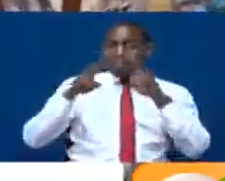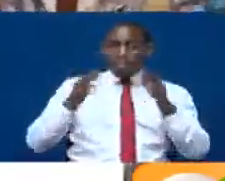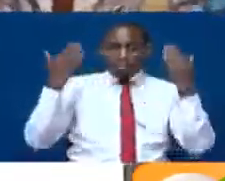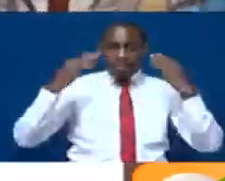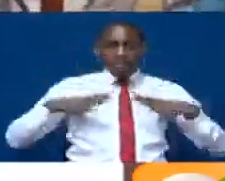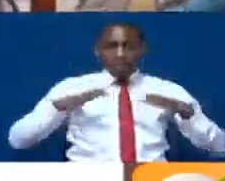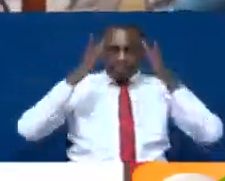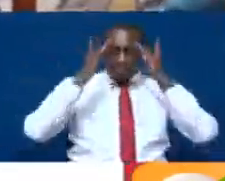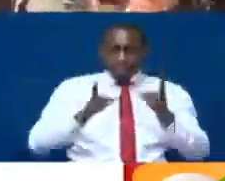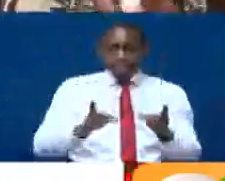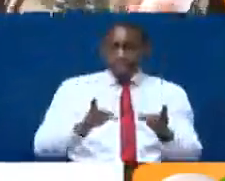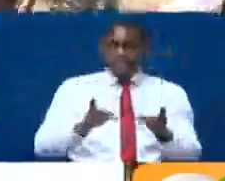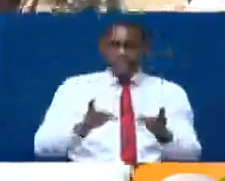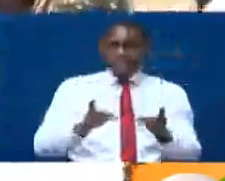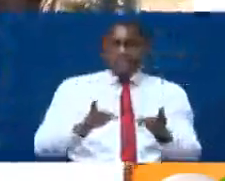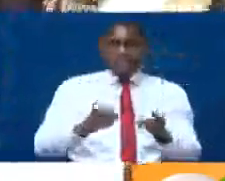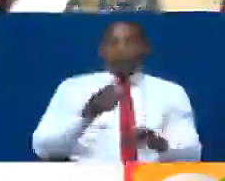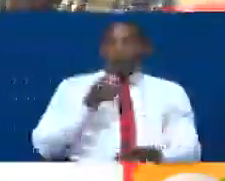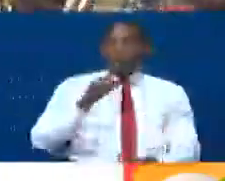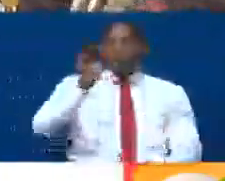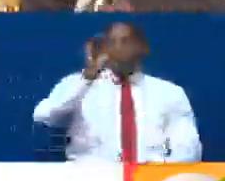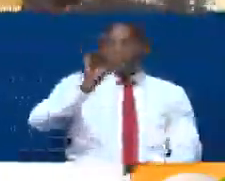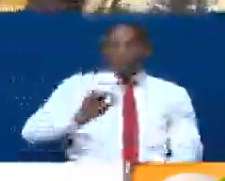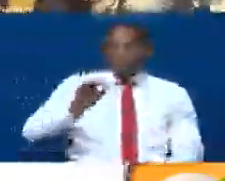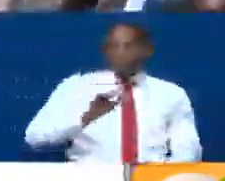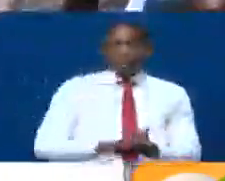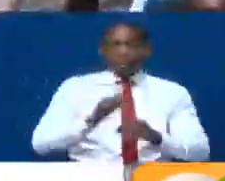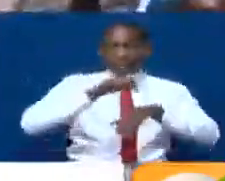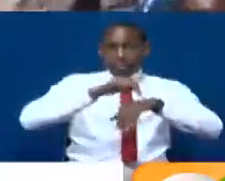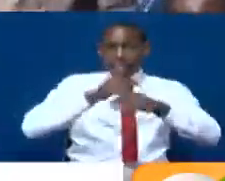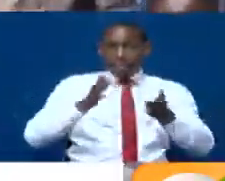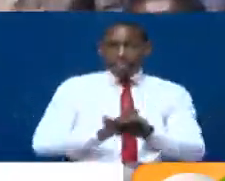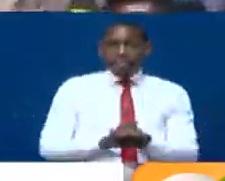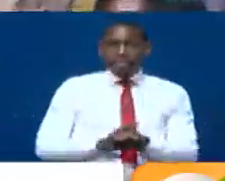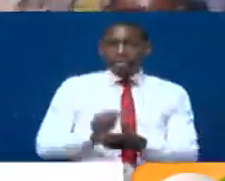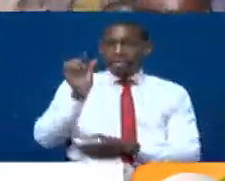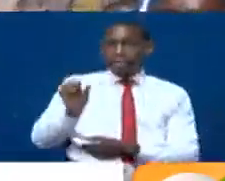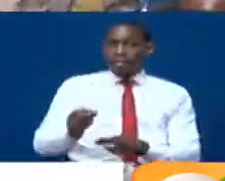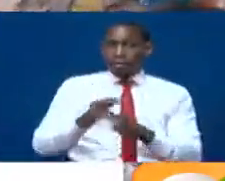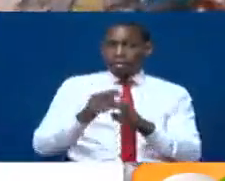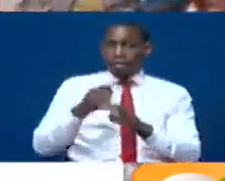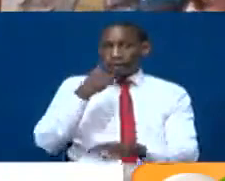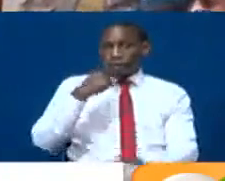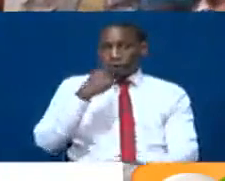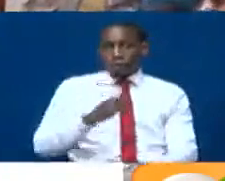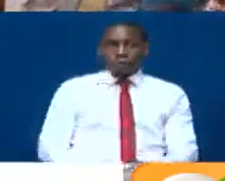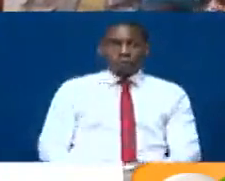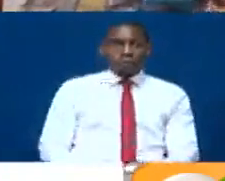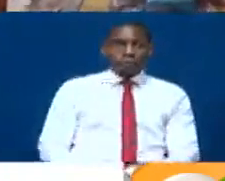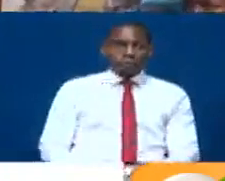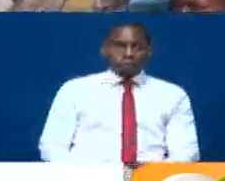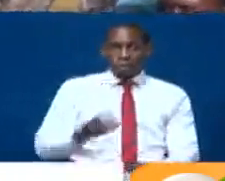pia wameamua. Mia kwa mia. Laudi hii ni mtu anaitwa William